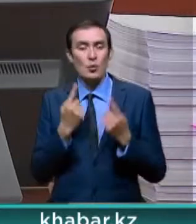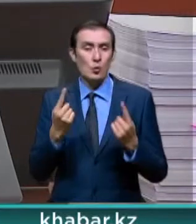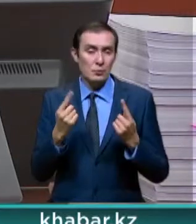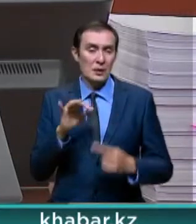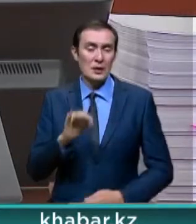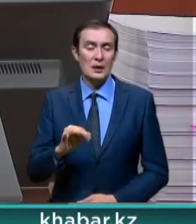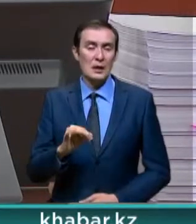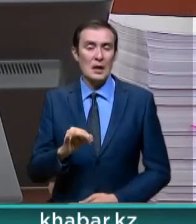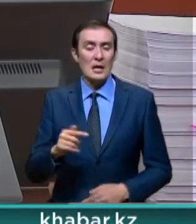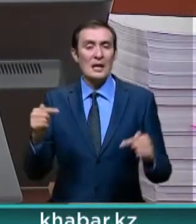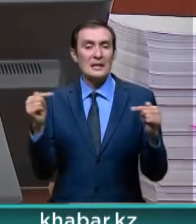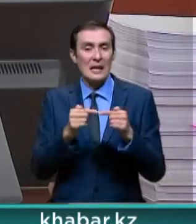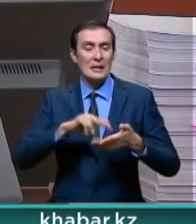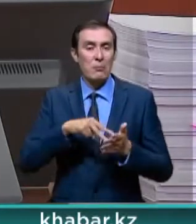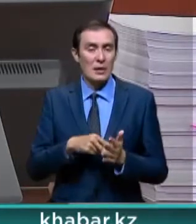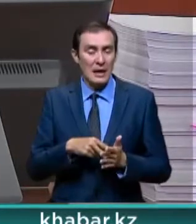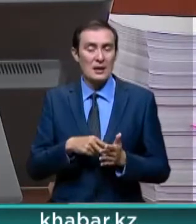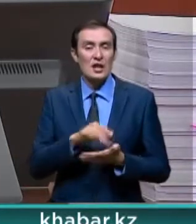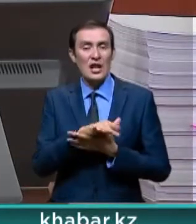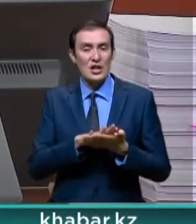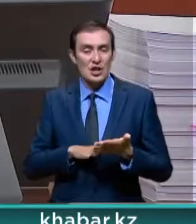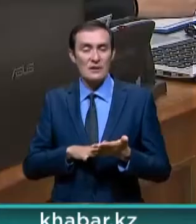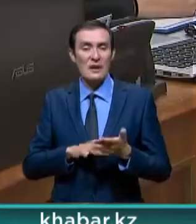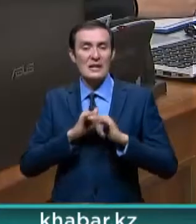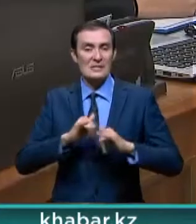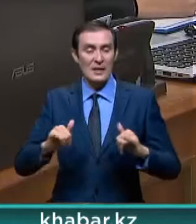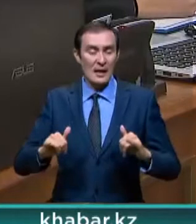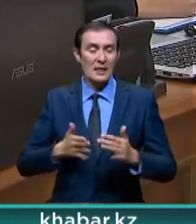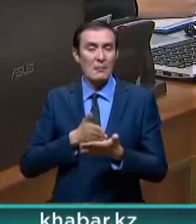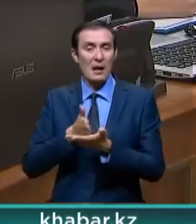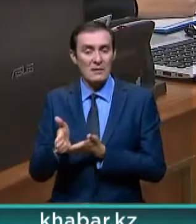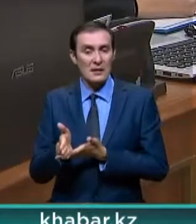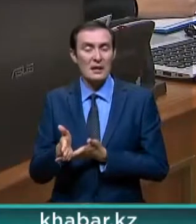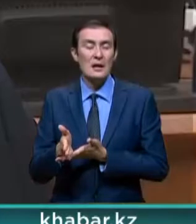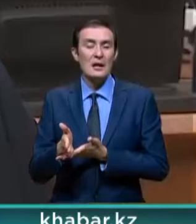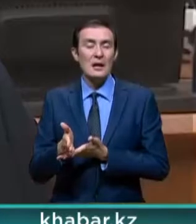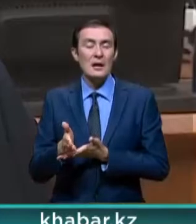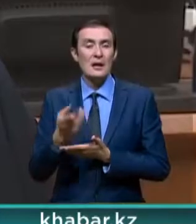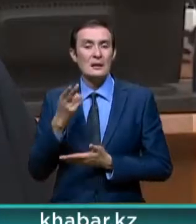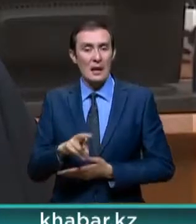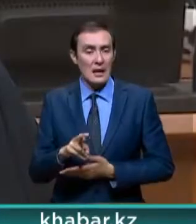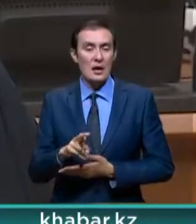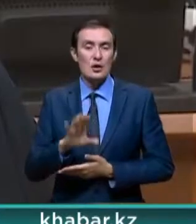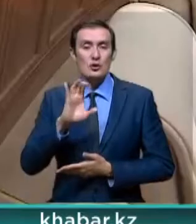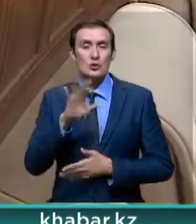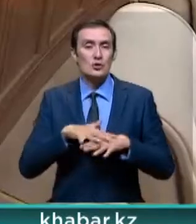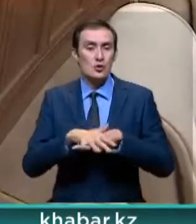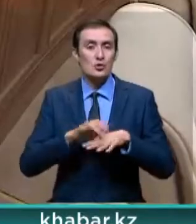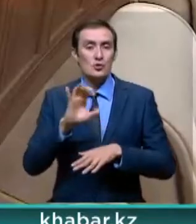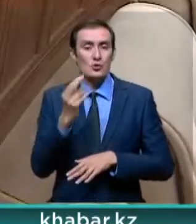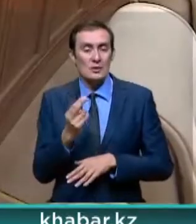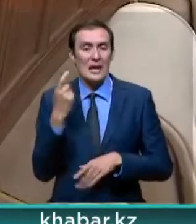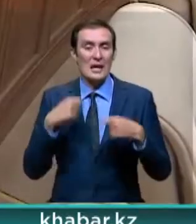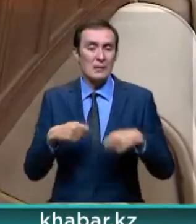и конкретный план дальнейших реформ, направленных прежде всего на социально-экономическое